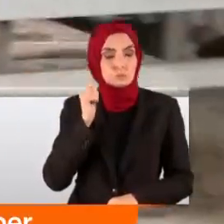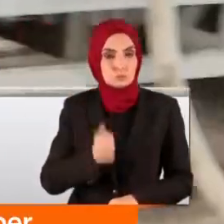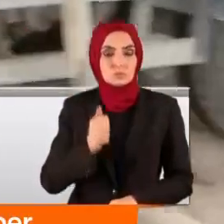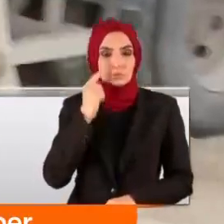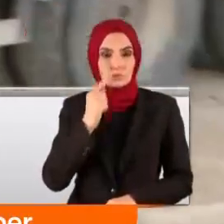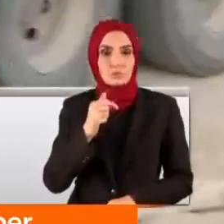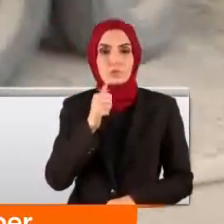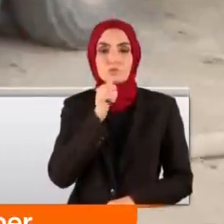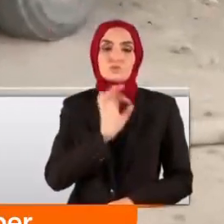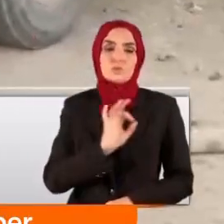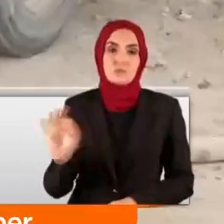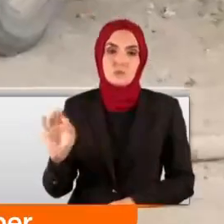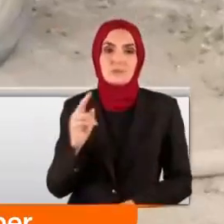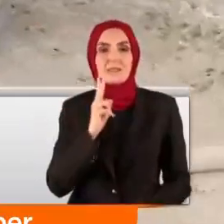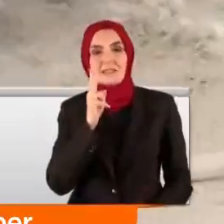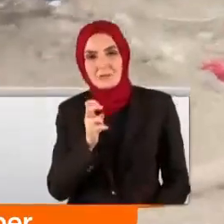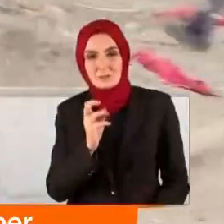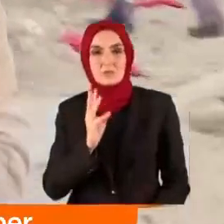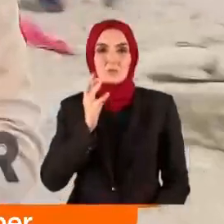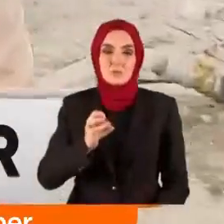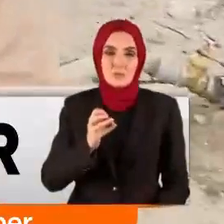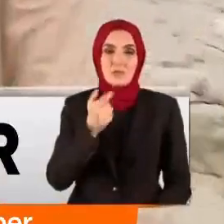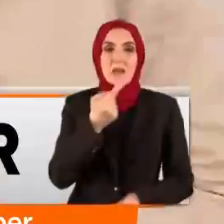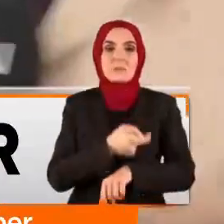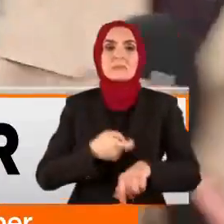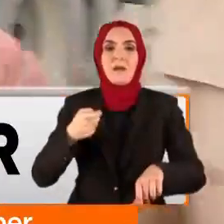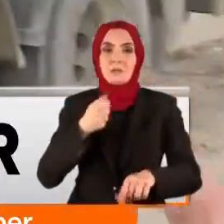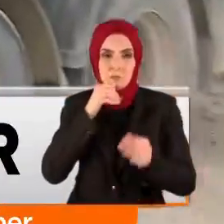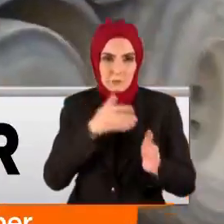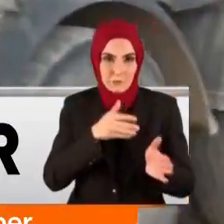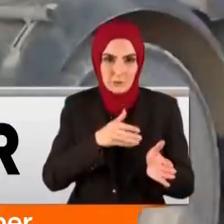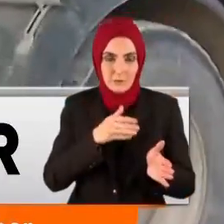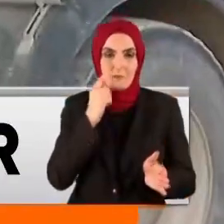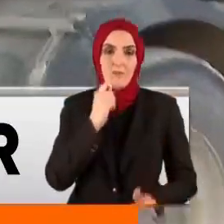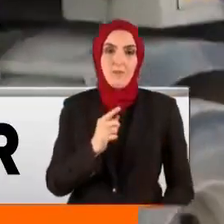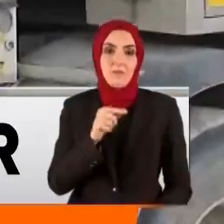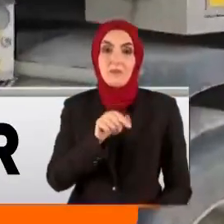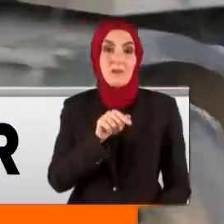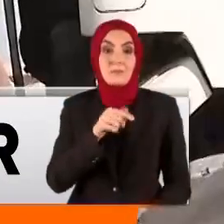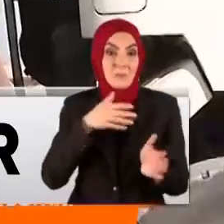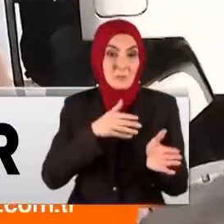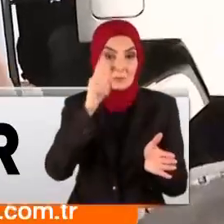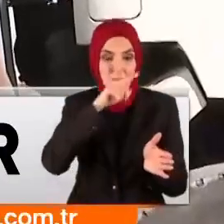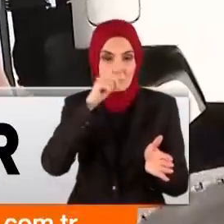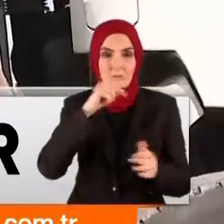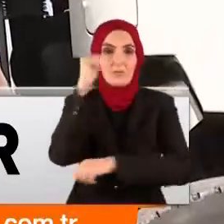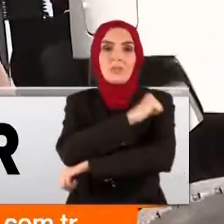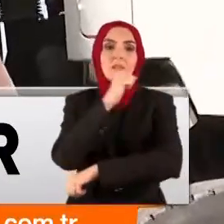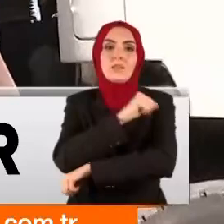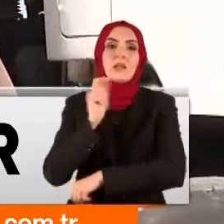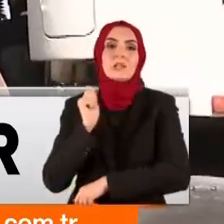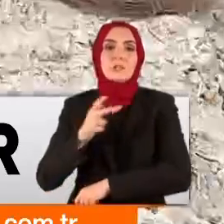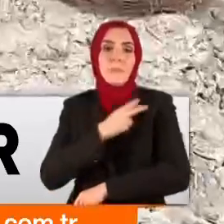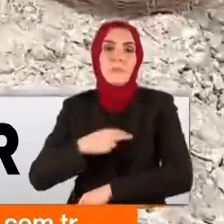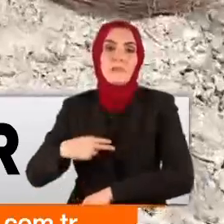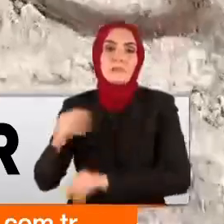akıyor. O da ilçe belediyesinin köye gönderdiği işte bu tanker sayesinde. Bu tanker bizim köyümüze su basmak